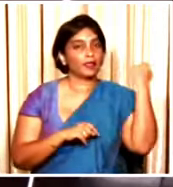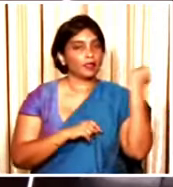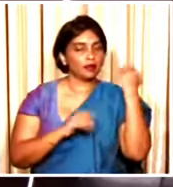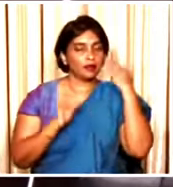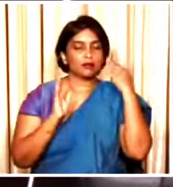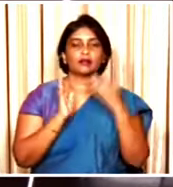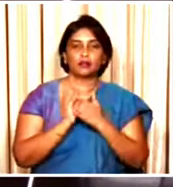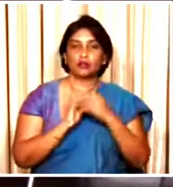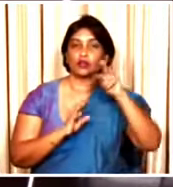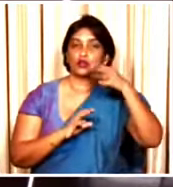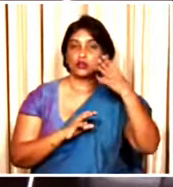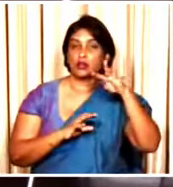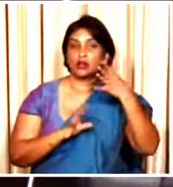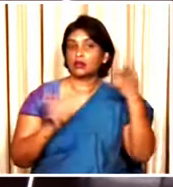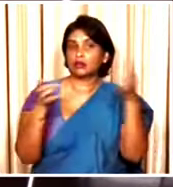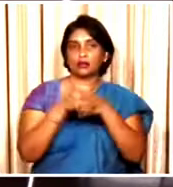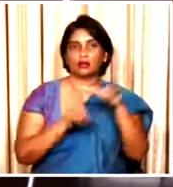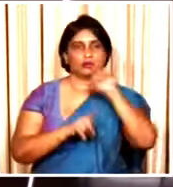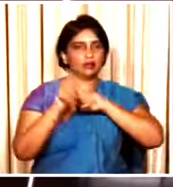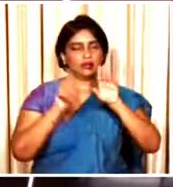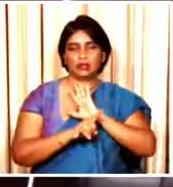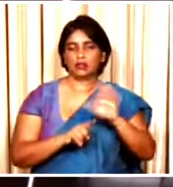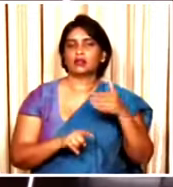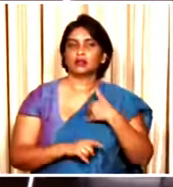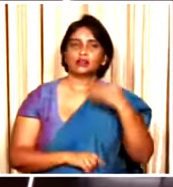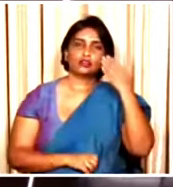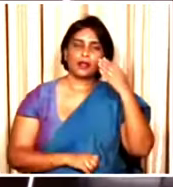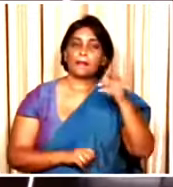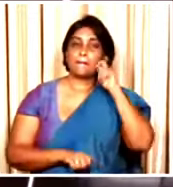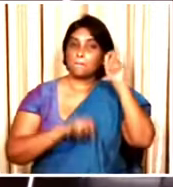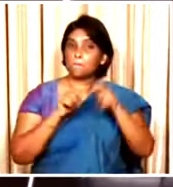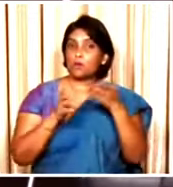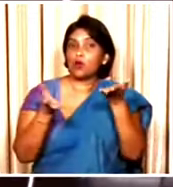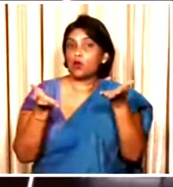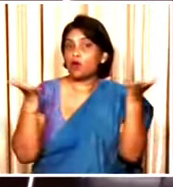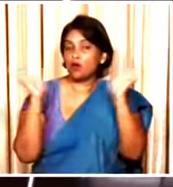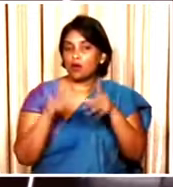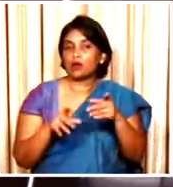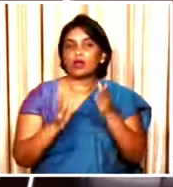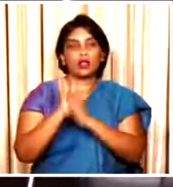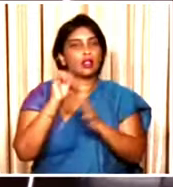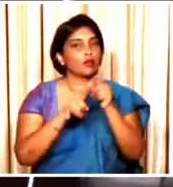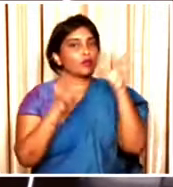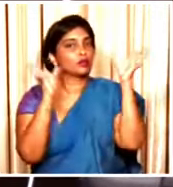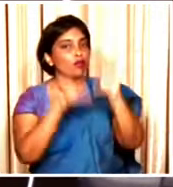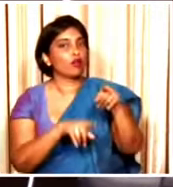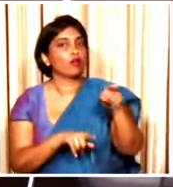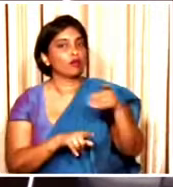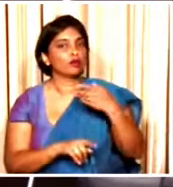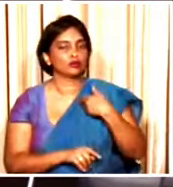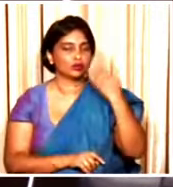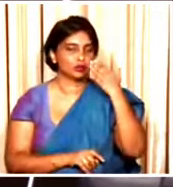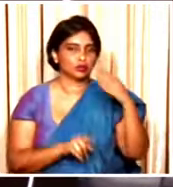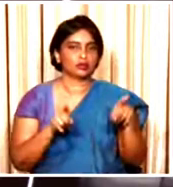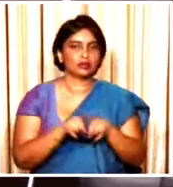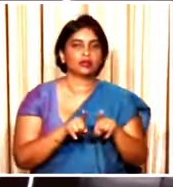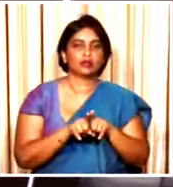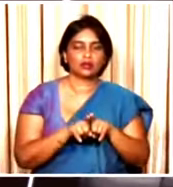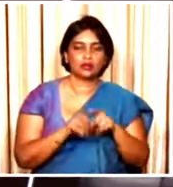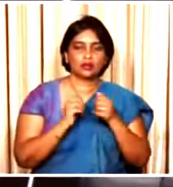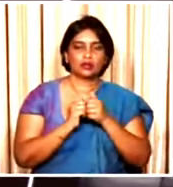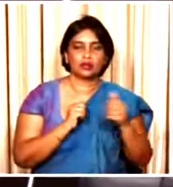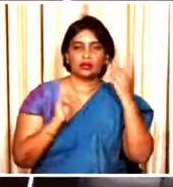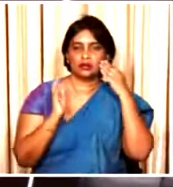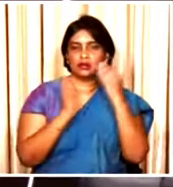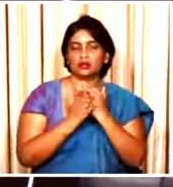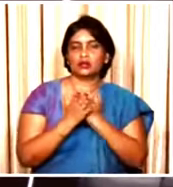ගිහලා 3-400ට කතා කරේ නැහැ අපි අපි දැක්කත් මහජනතාව ඉන්නේ කොතනද මන්ත්‍රීවරු ඉන්නේ කොතනද කියලා හොඳටම මේ